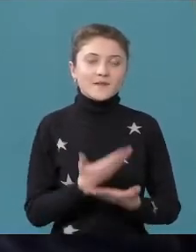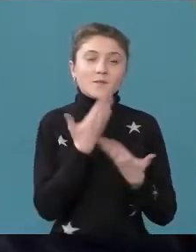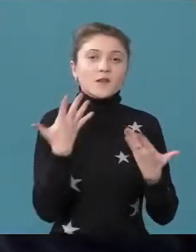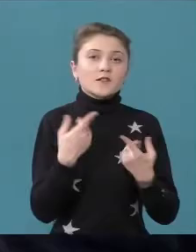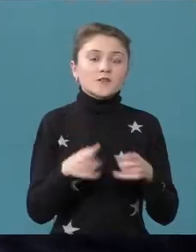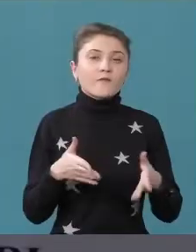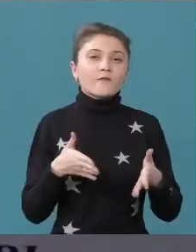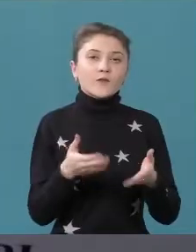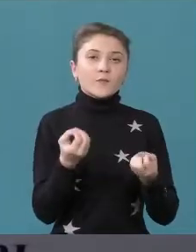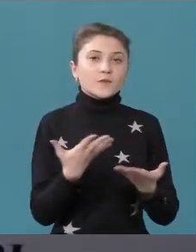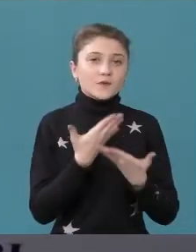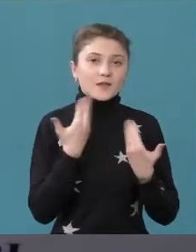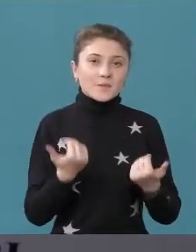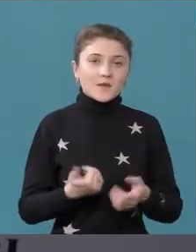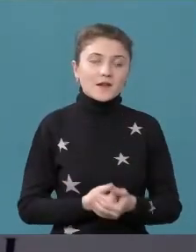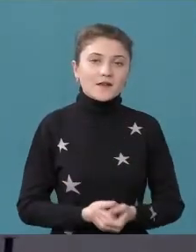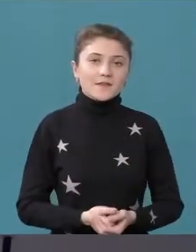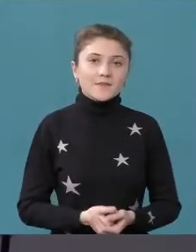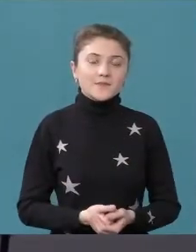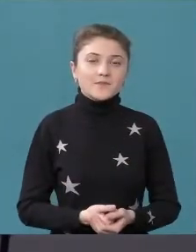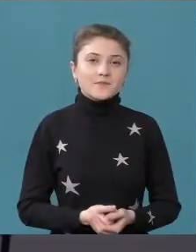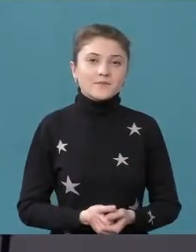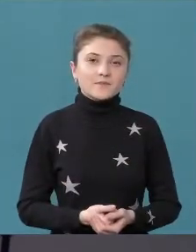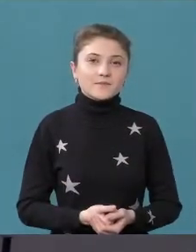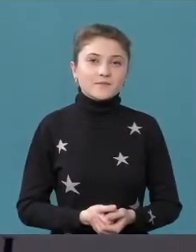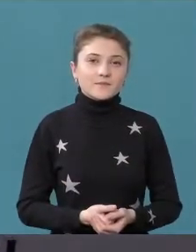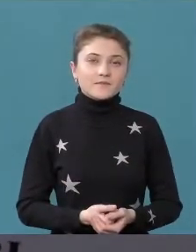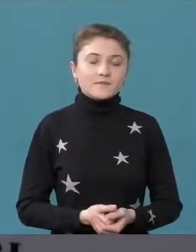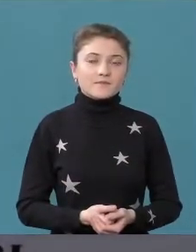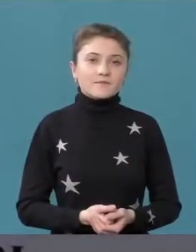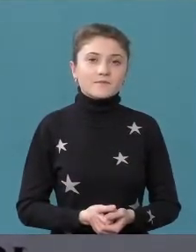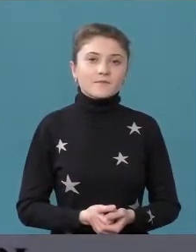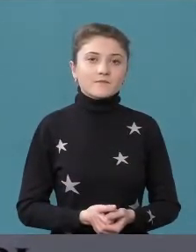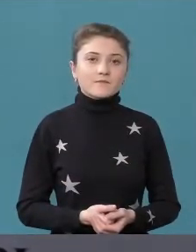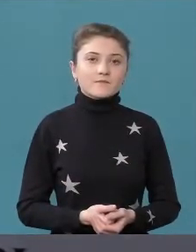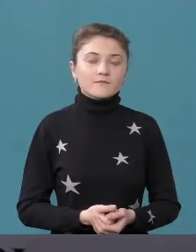просто немає. Що ми зараз підвищуємо на одну секунду?